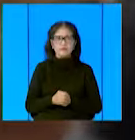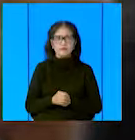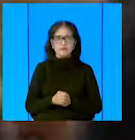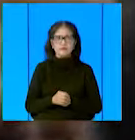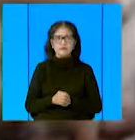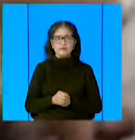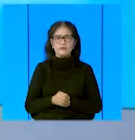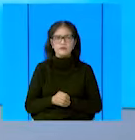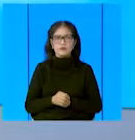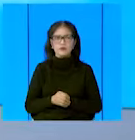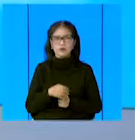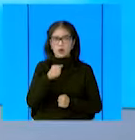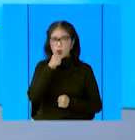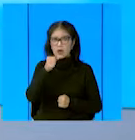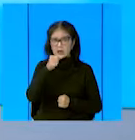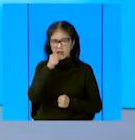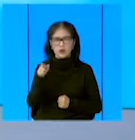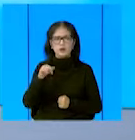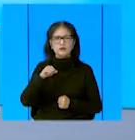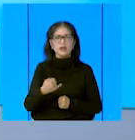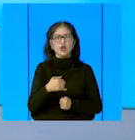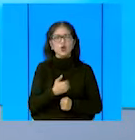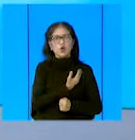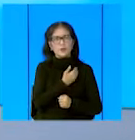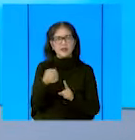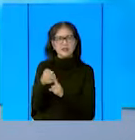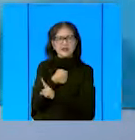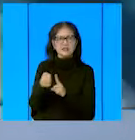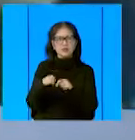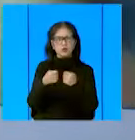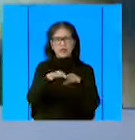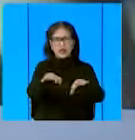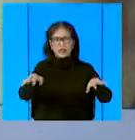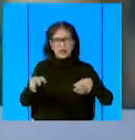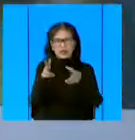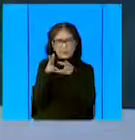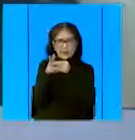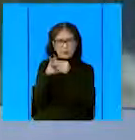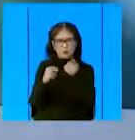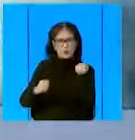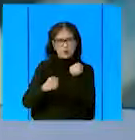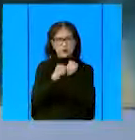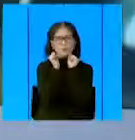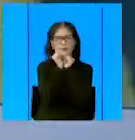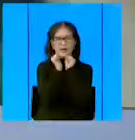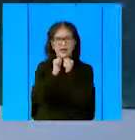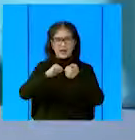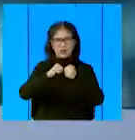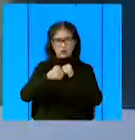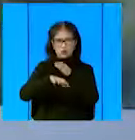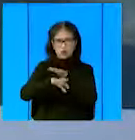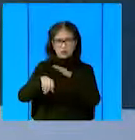melaporkan. Seorang wartawan yang menjadi korban kekerasan dan pengerusakan alat meliput melaporkan oknum ormas pendukung terpidana